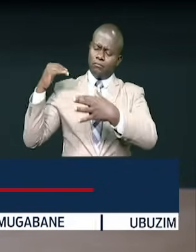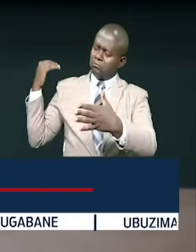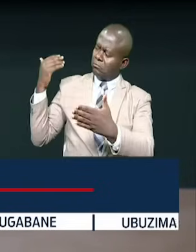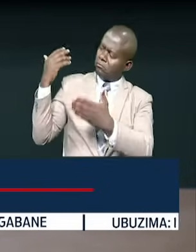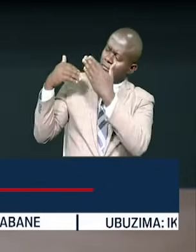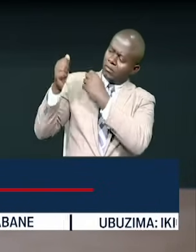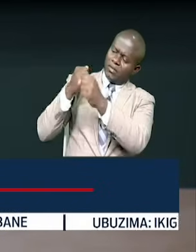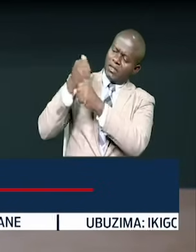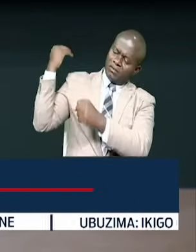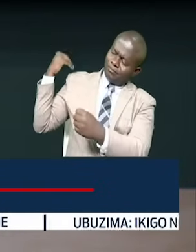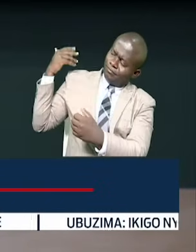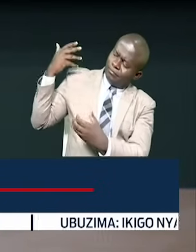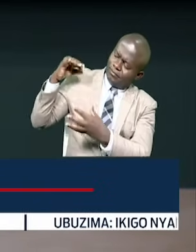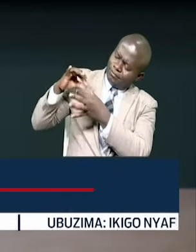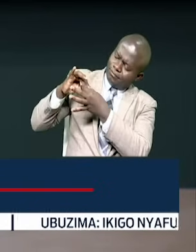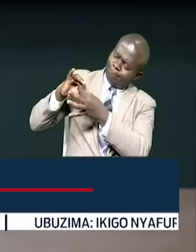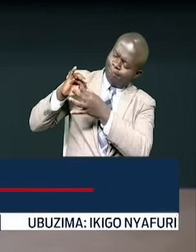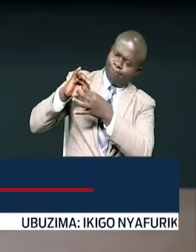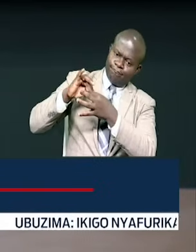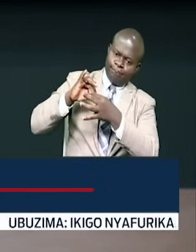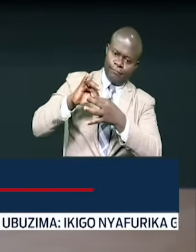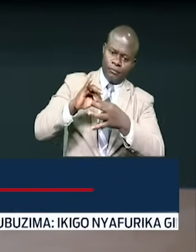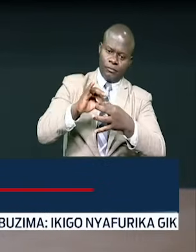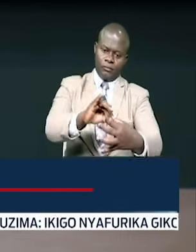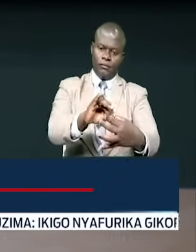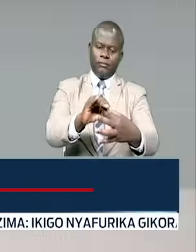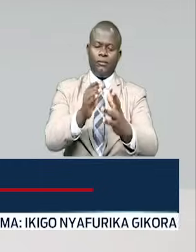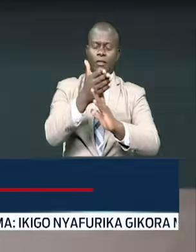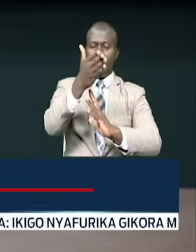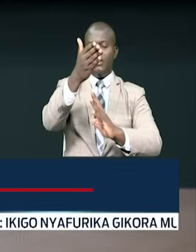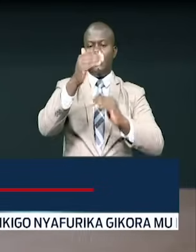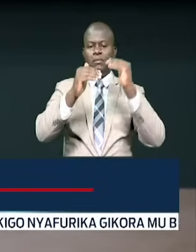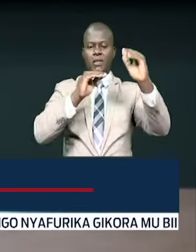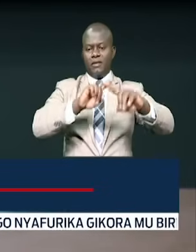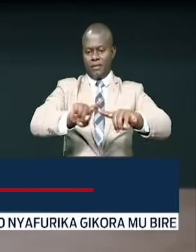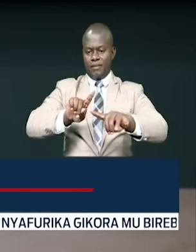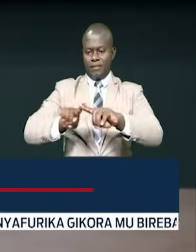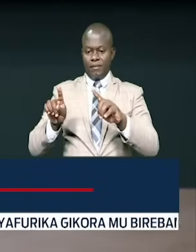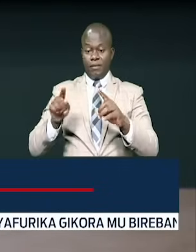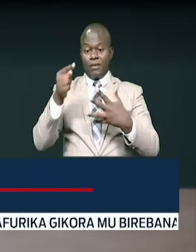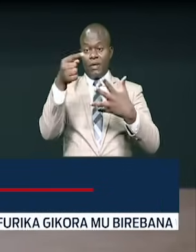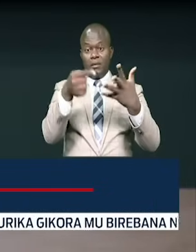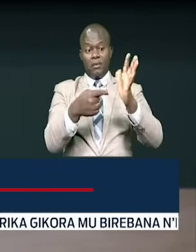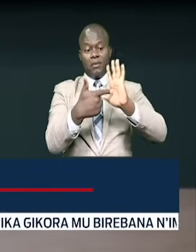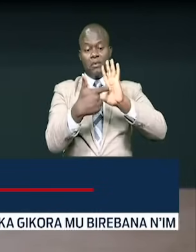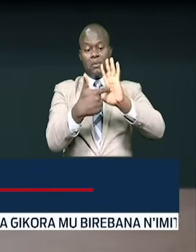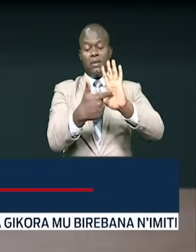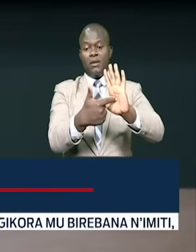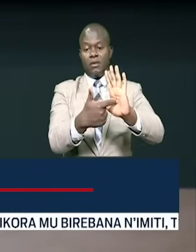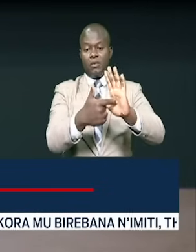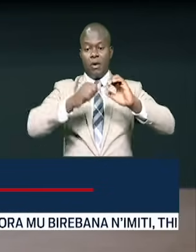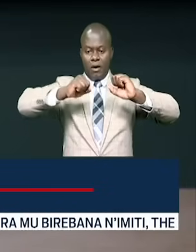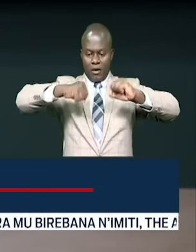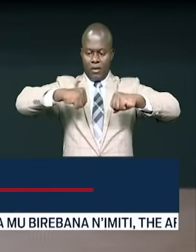yashize twarushijeho gushimangira ubufatanye binyuze mu nzego zitandukanye. Ibyo ni ibishimangirwa n'amasezerano twasinye